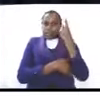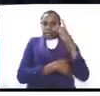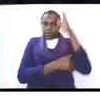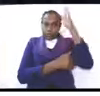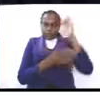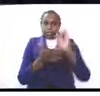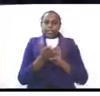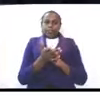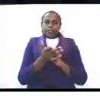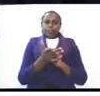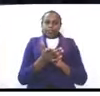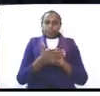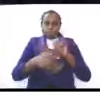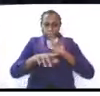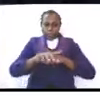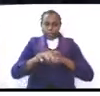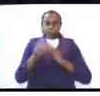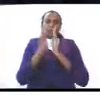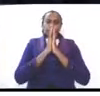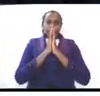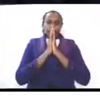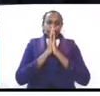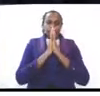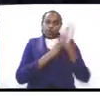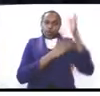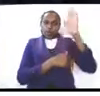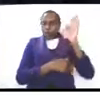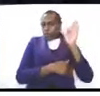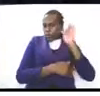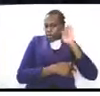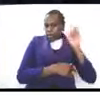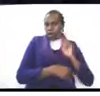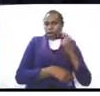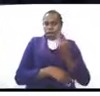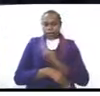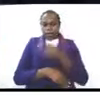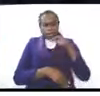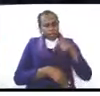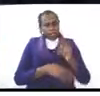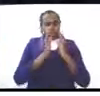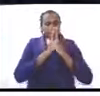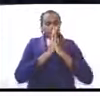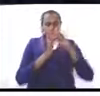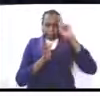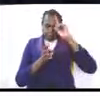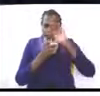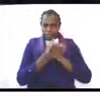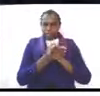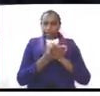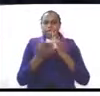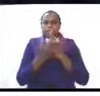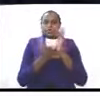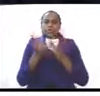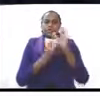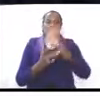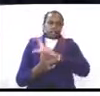kwamba, tukuombapo, Baba unatusikia. Na haya tumeomba tukiamini katika jina la Mungu